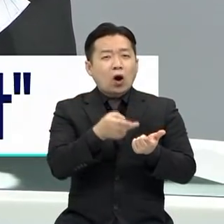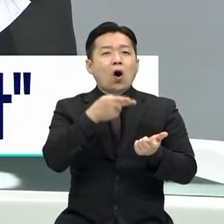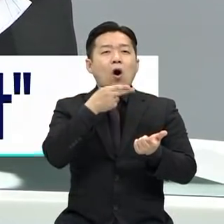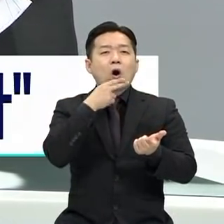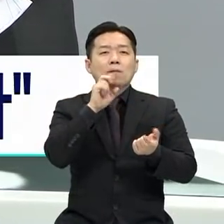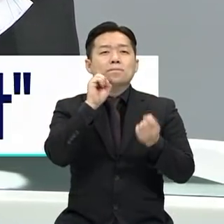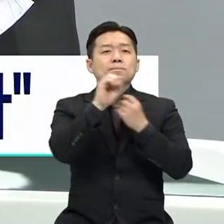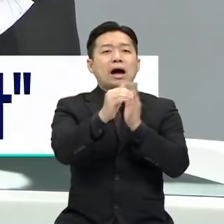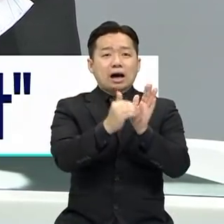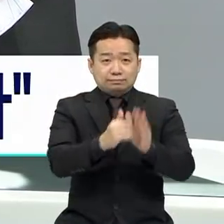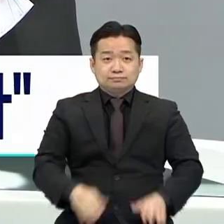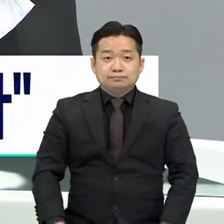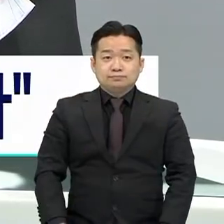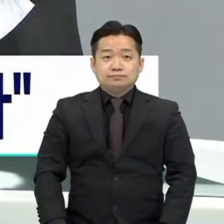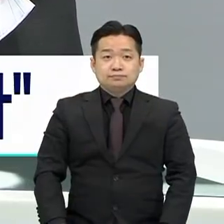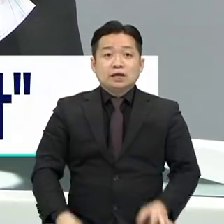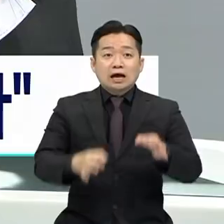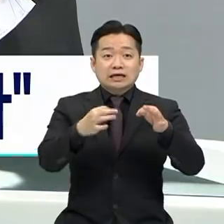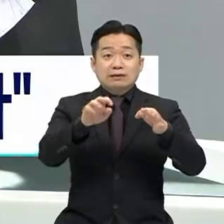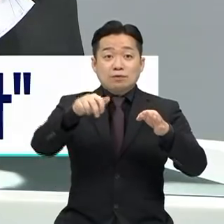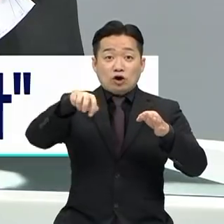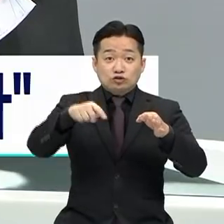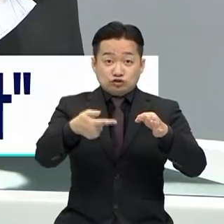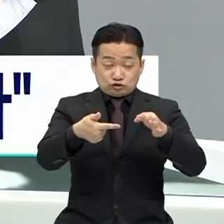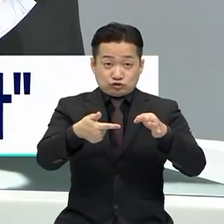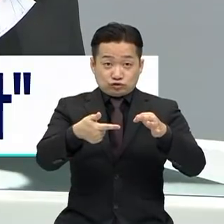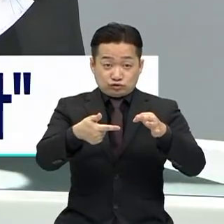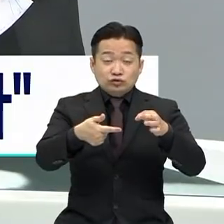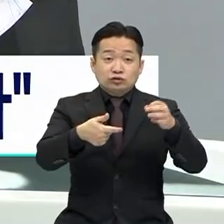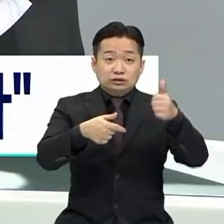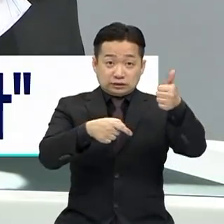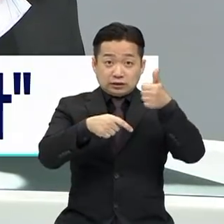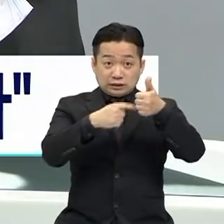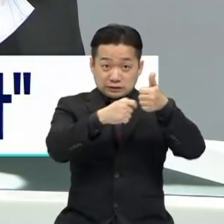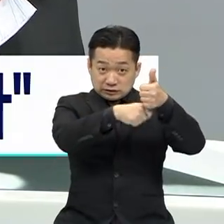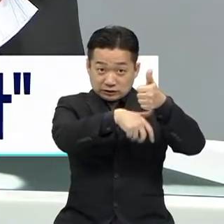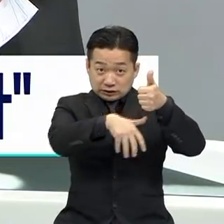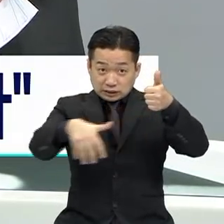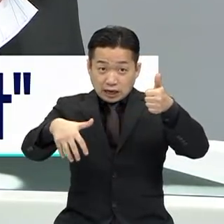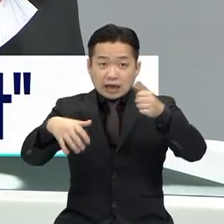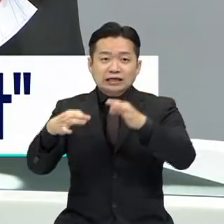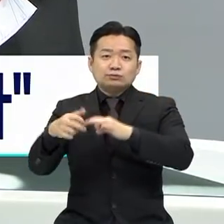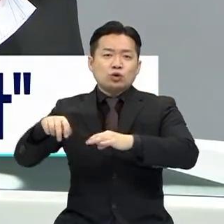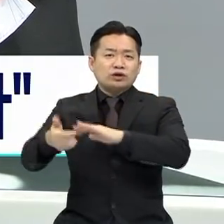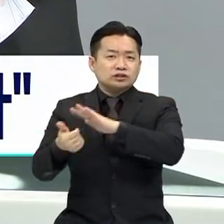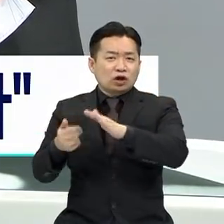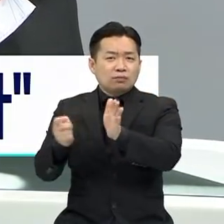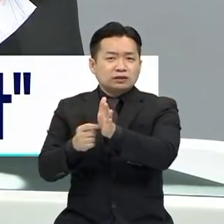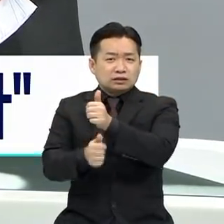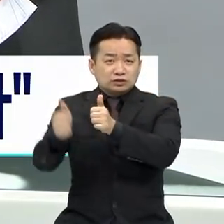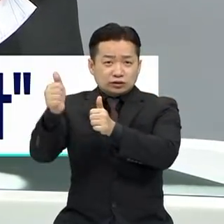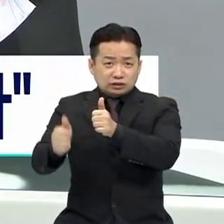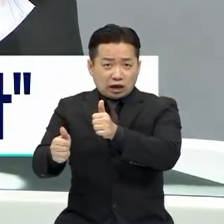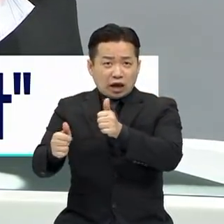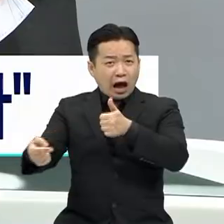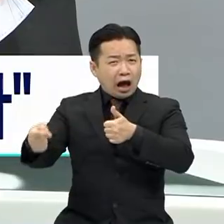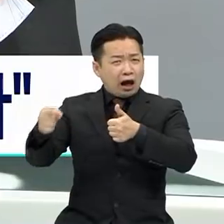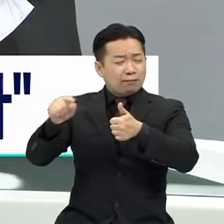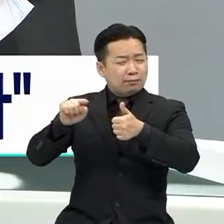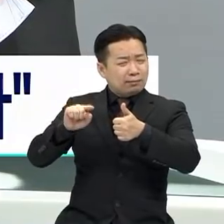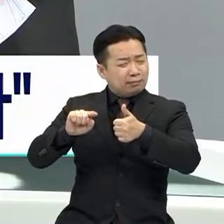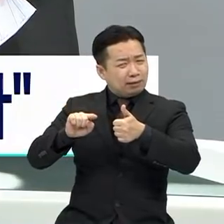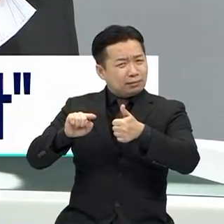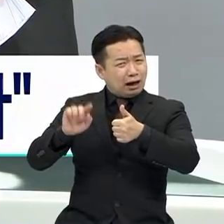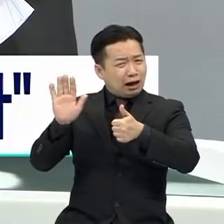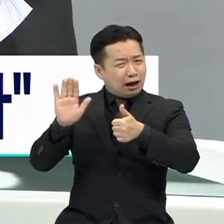같다 고 말했습니다 아 이렇게 김병준 체제 힘이 실리면서 김종인 전 기대 위원장 의 선대위 합류 는 더